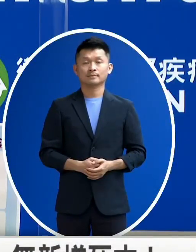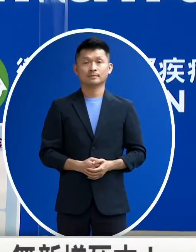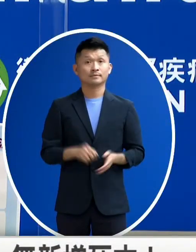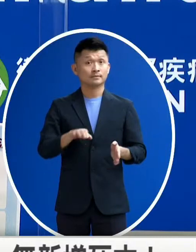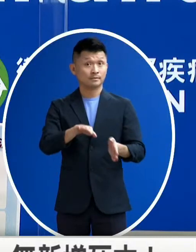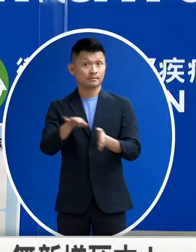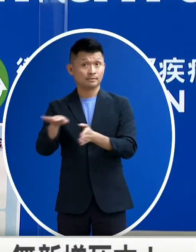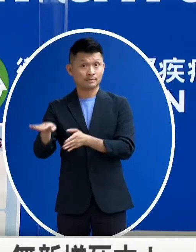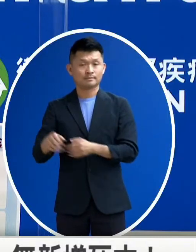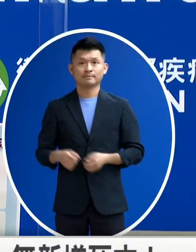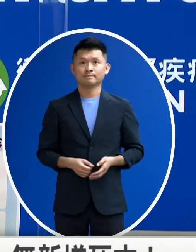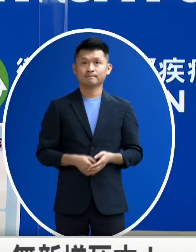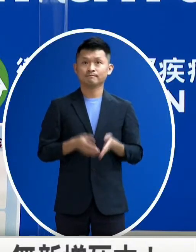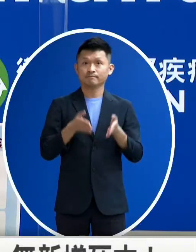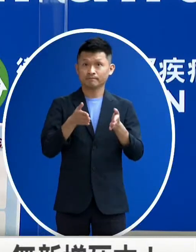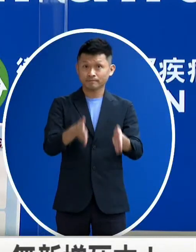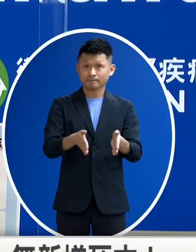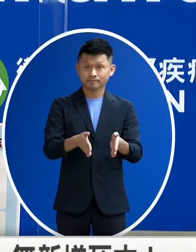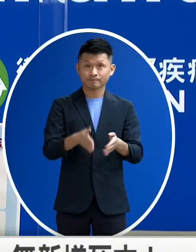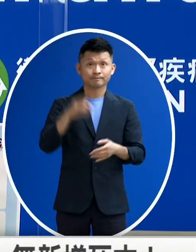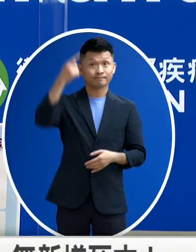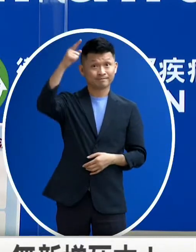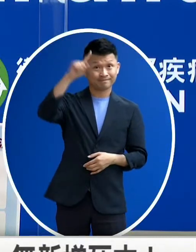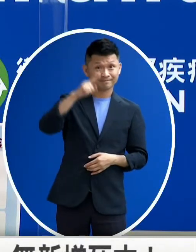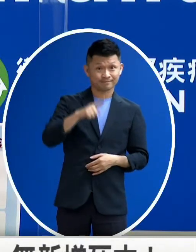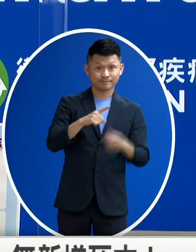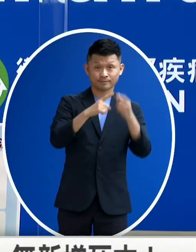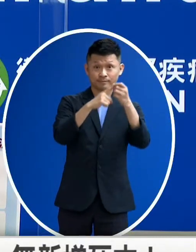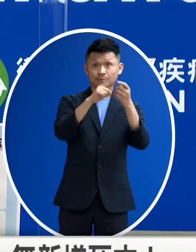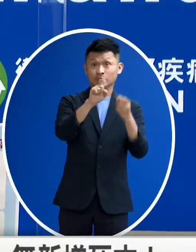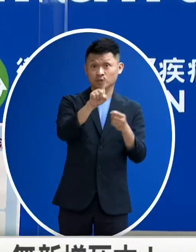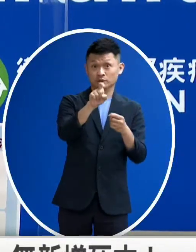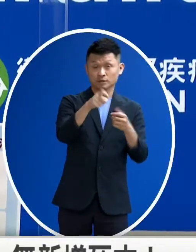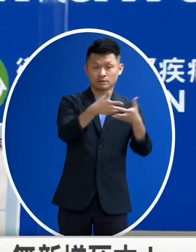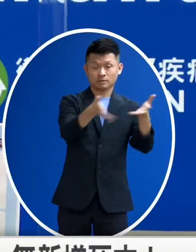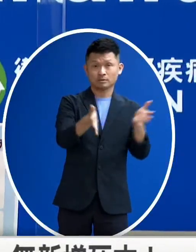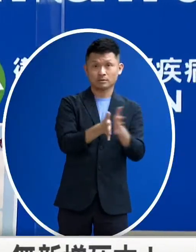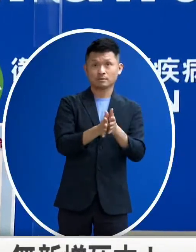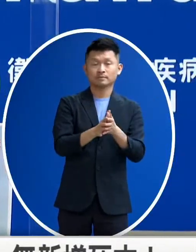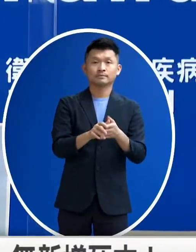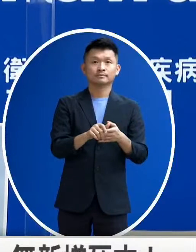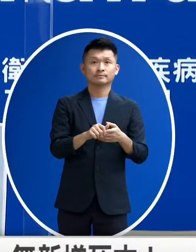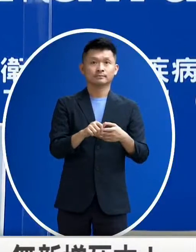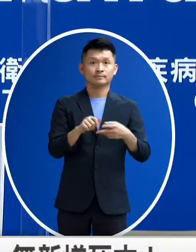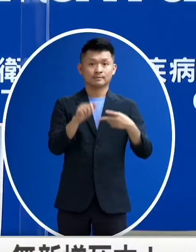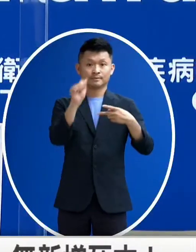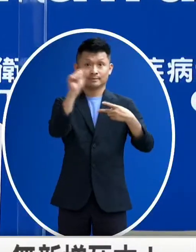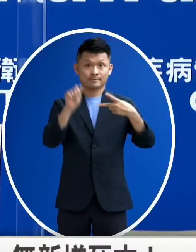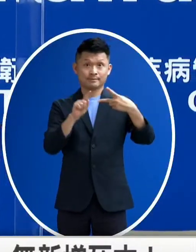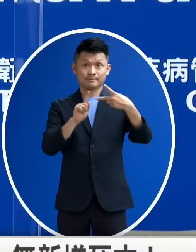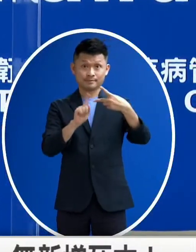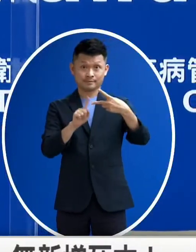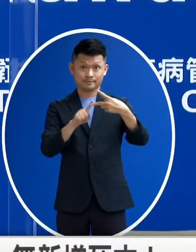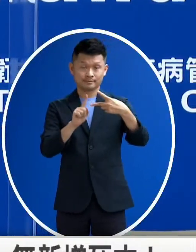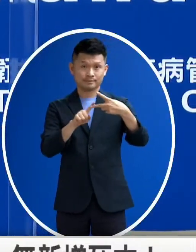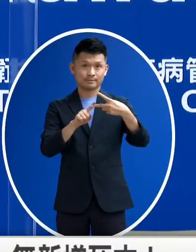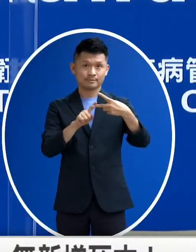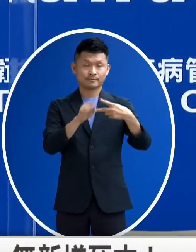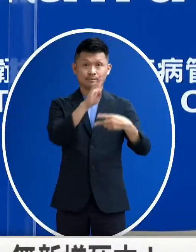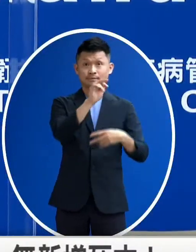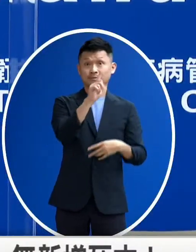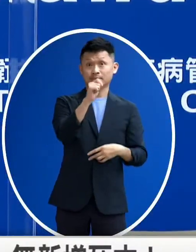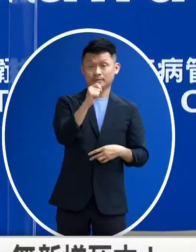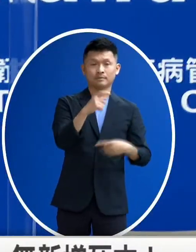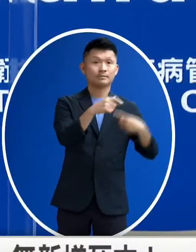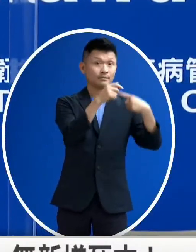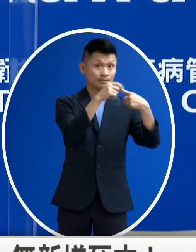那另外针对第十一期的 BNT 的一个第一季还有 AD 的第二季，我们会采所谓的预约分